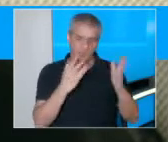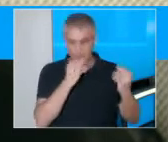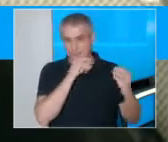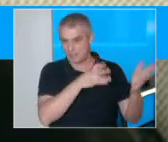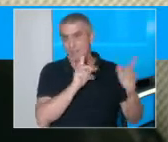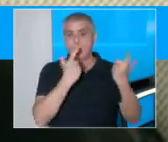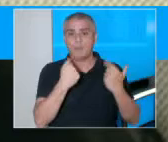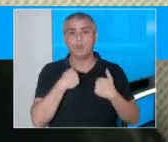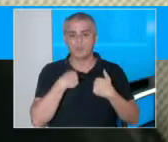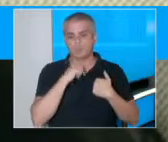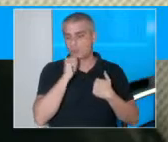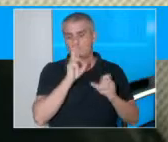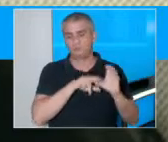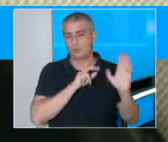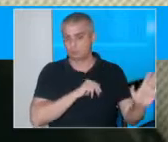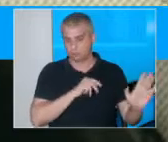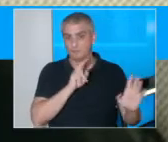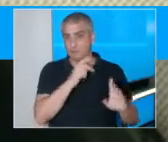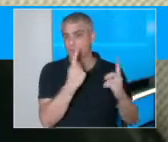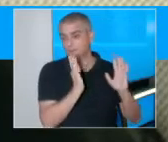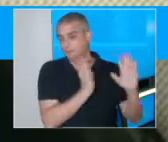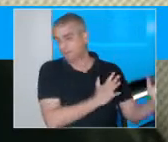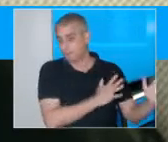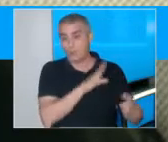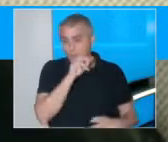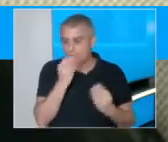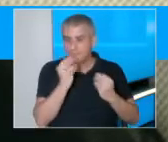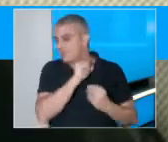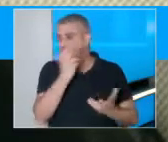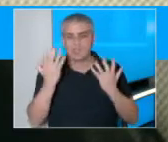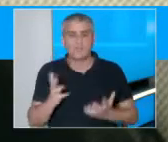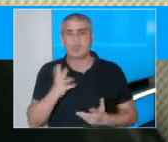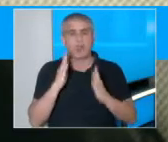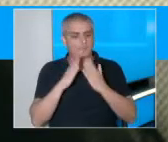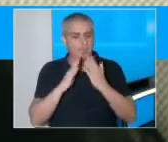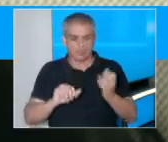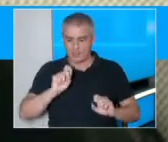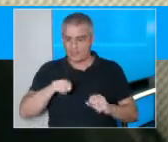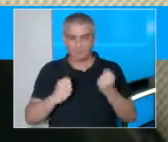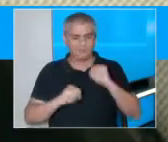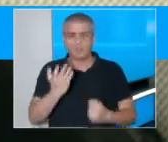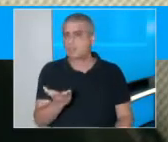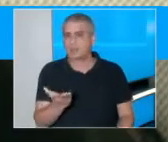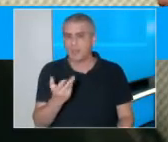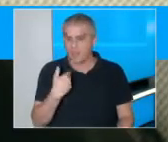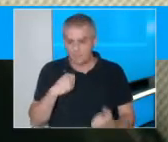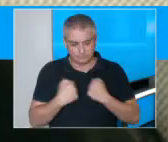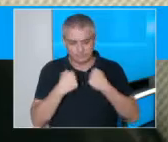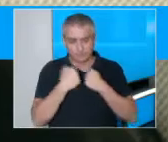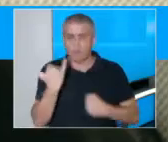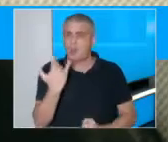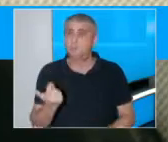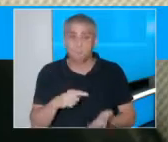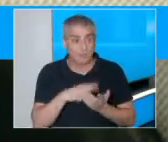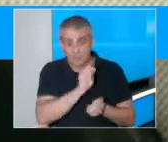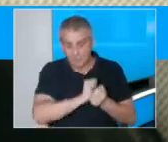נדבר למה אנחנו בוחרים לא להשתתף בו, נושא בפני עצמו. דבר על הדבר הכי כבד, למה הבית הזה מתנהל ככה עכשיו, למה אנחנו בפיצוצים כל הזמן,